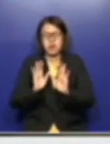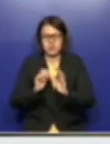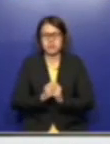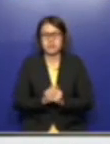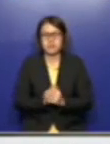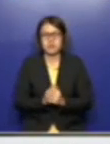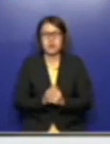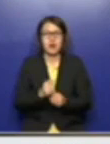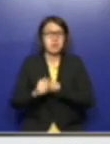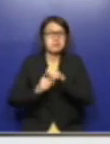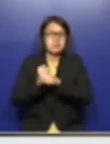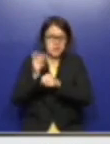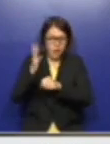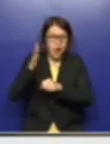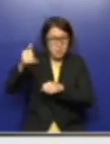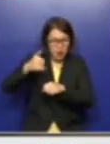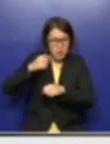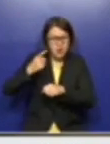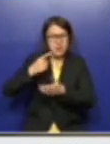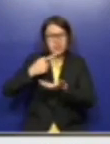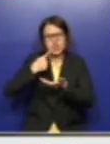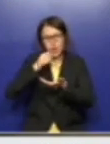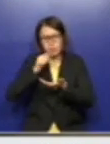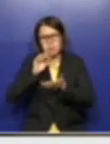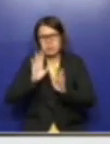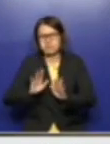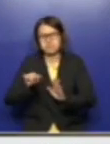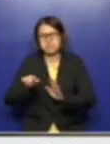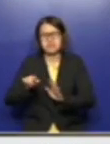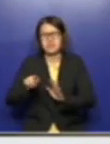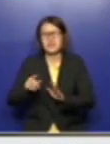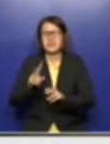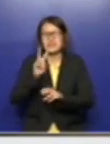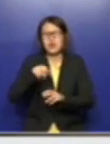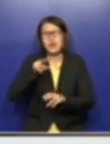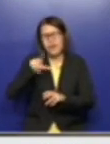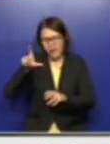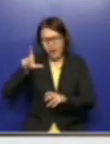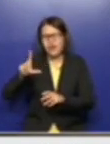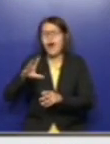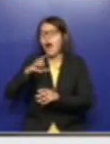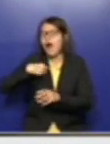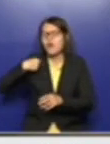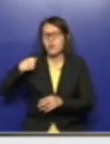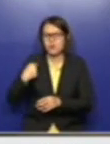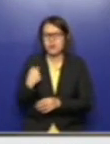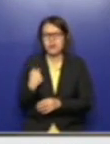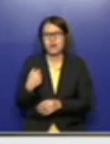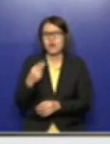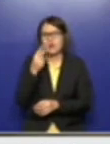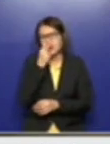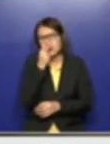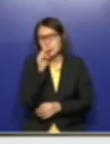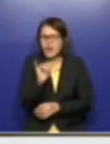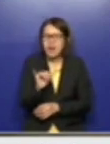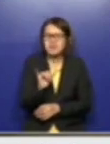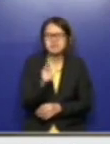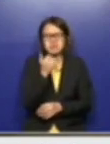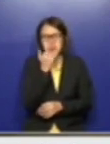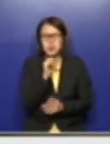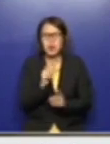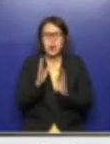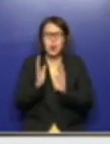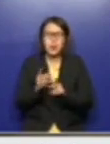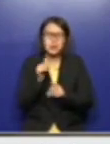ๆแต่ถ้าปีหน้าท่านมาอีกและท่านตอบแบบนี้อีกใครก็ตอบได้ครับเอาเงินไป 2,000 ล้านจิรยุโอ้ยเราไม่ได้ดูเรตติ้งหรอกเราดูความ